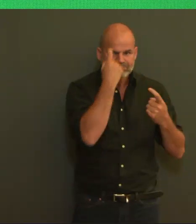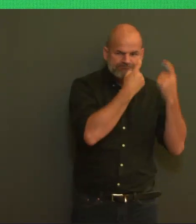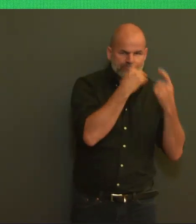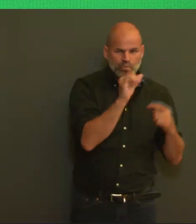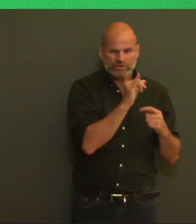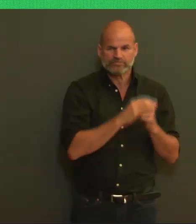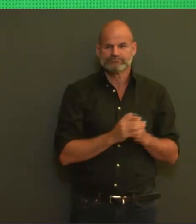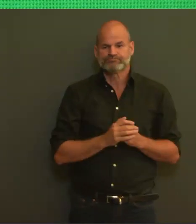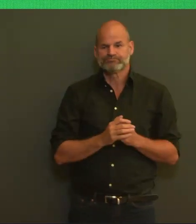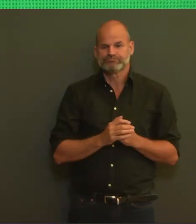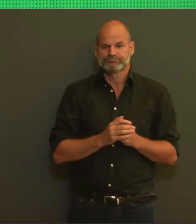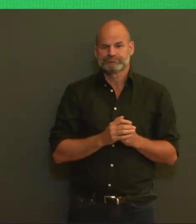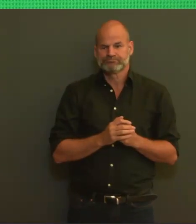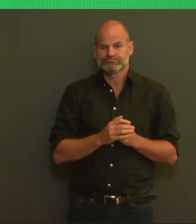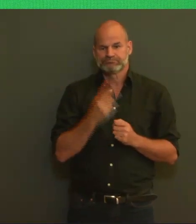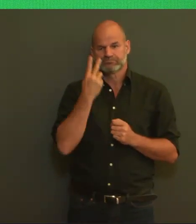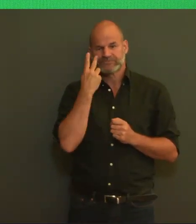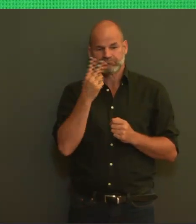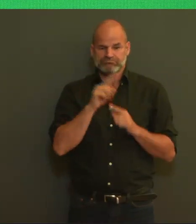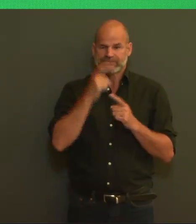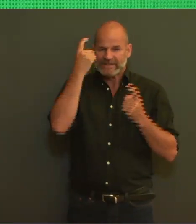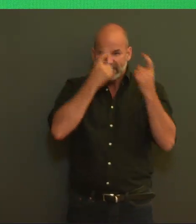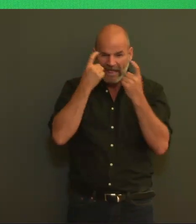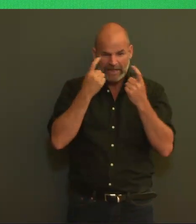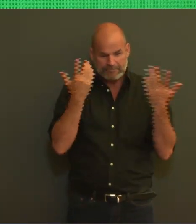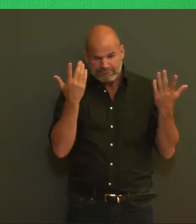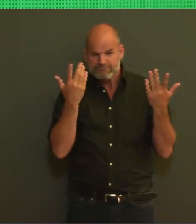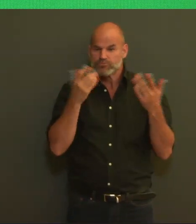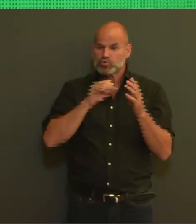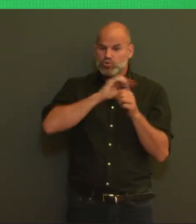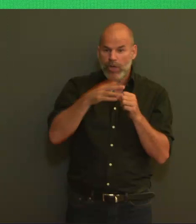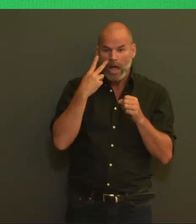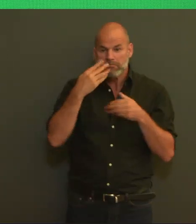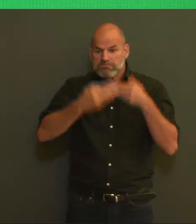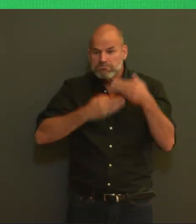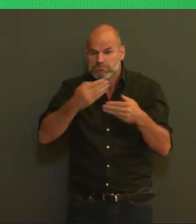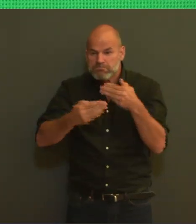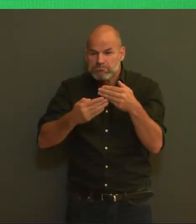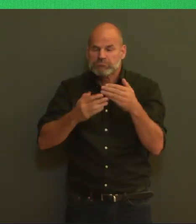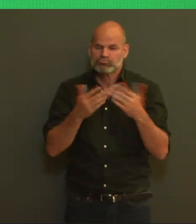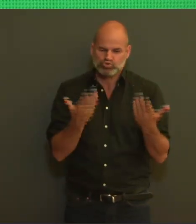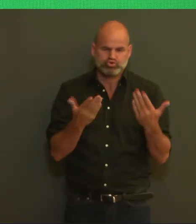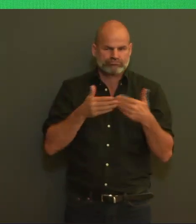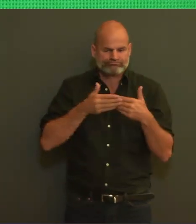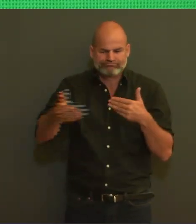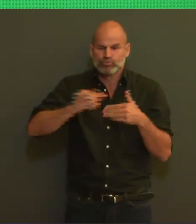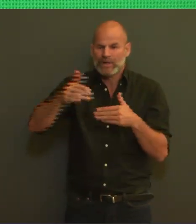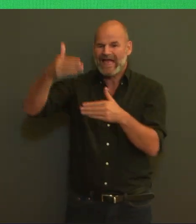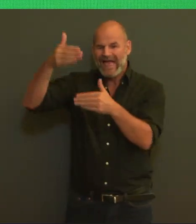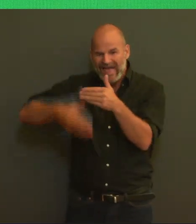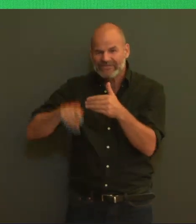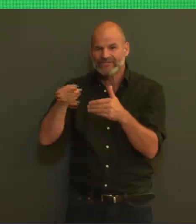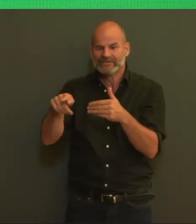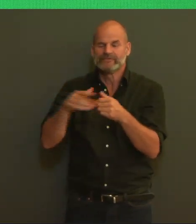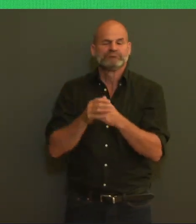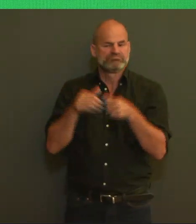een mogelijkheid is om die bubbel uit te breiden. Maar momenteel, tot eind van deze maand, blijft deze regel op 5 staan